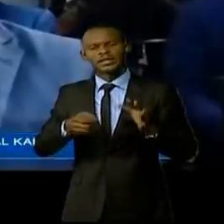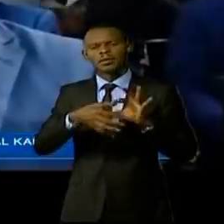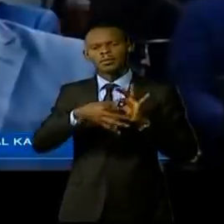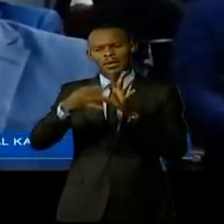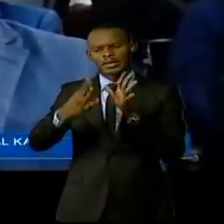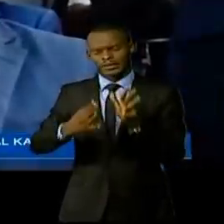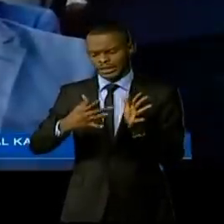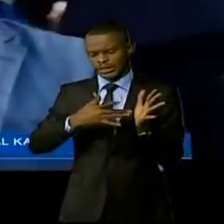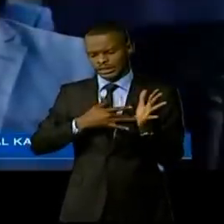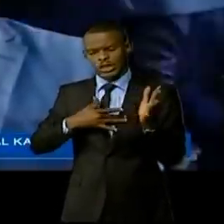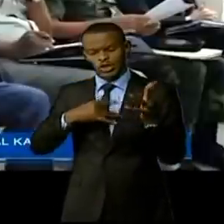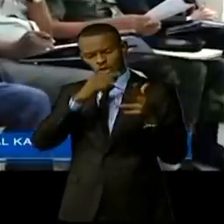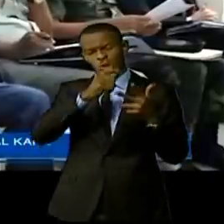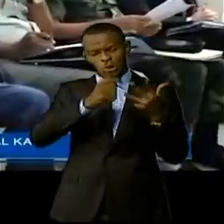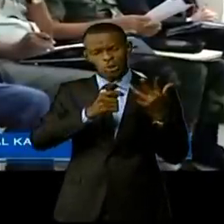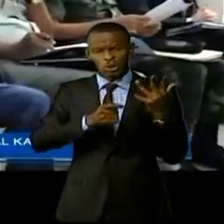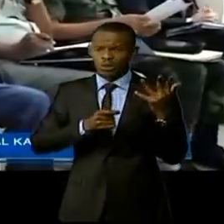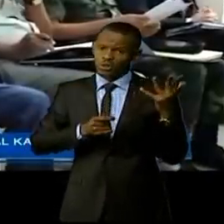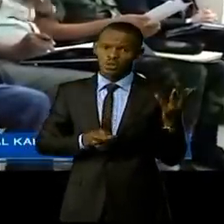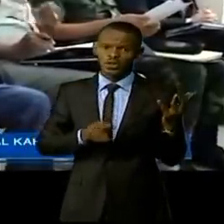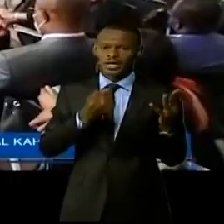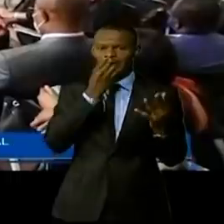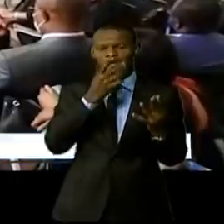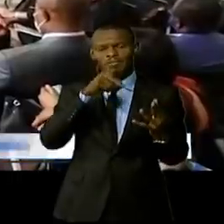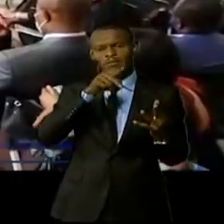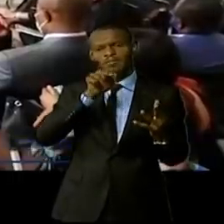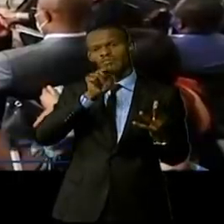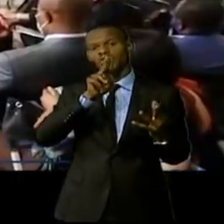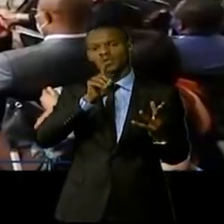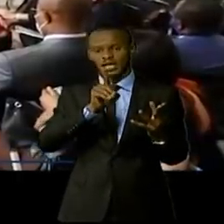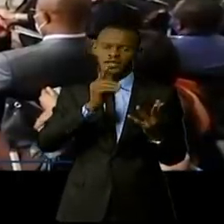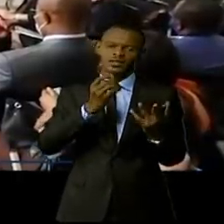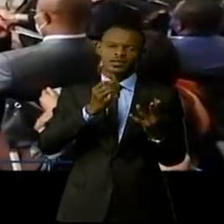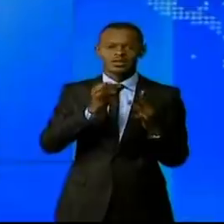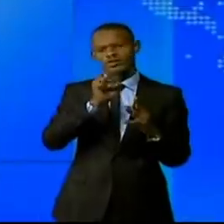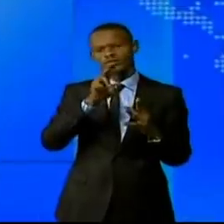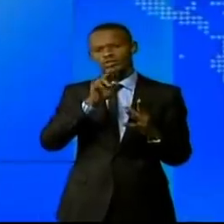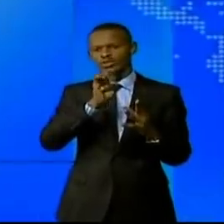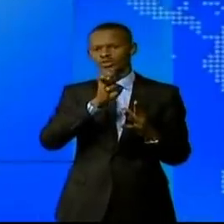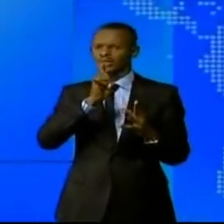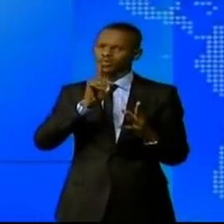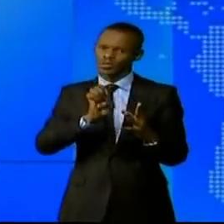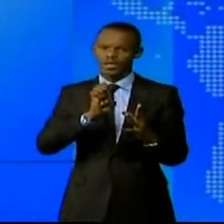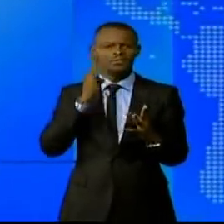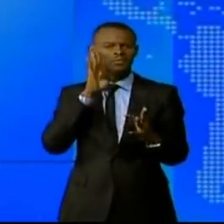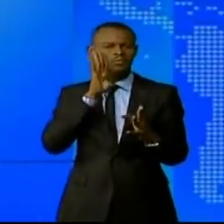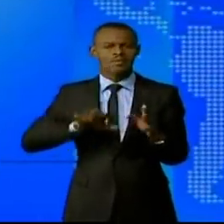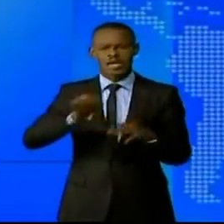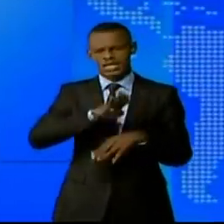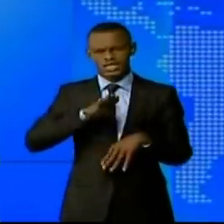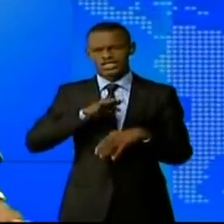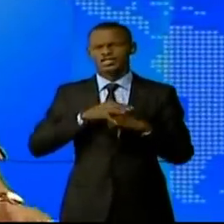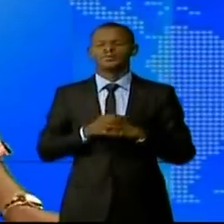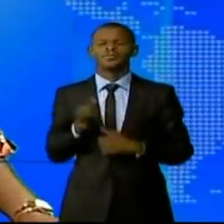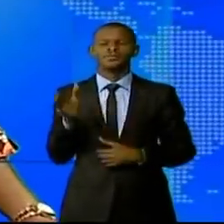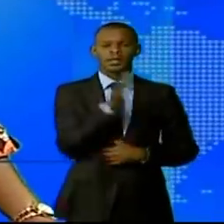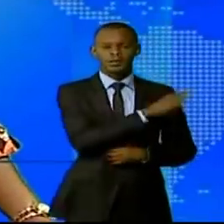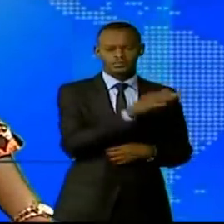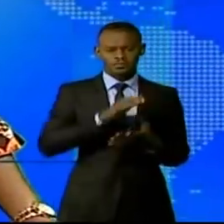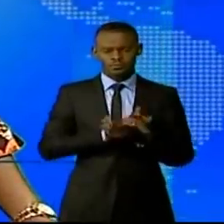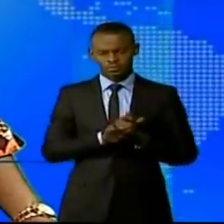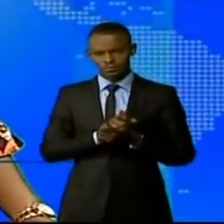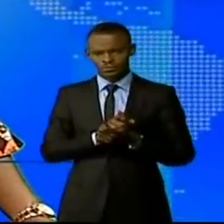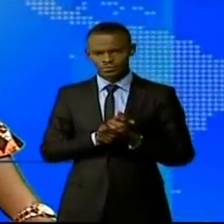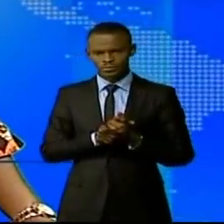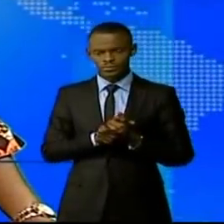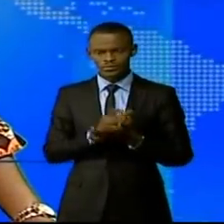des partenaires dont le représentant du PNUD, de Suède et de la Belgique. Il y a une semaine, 34